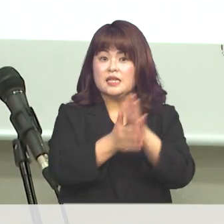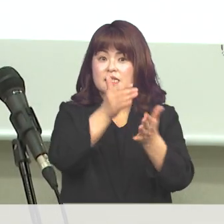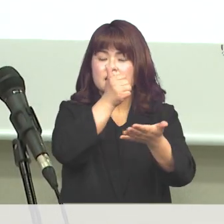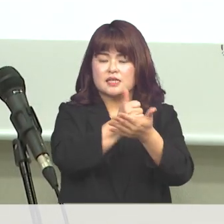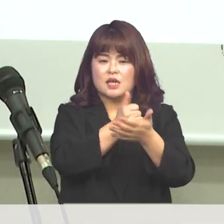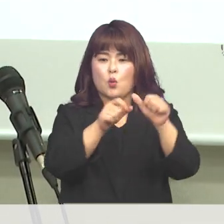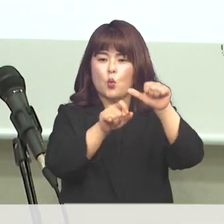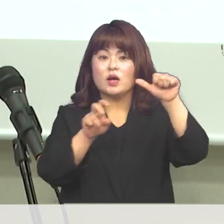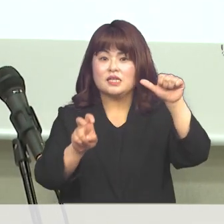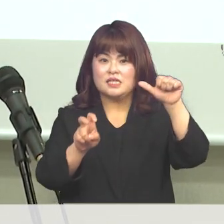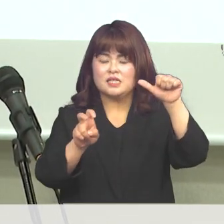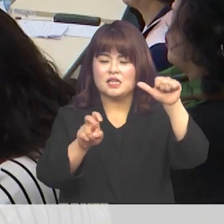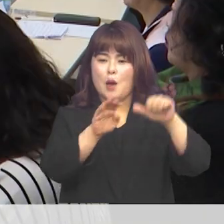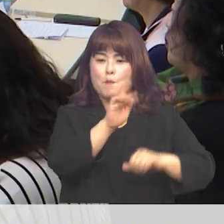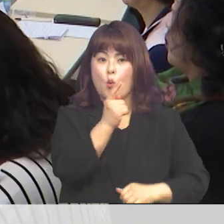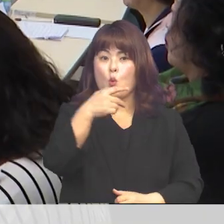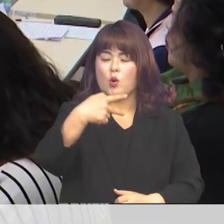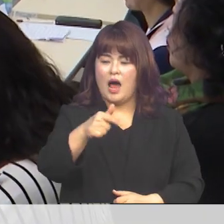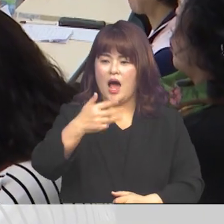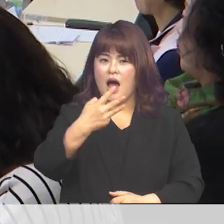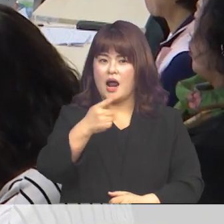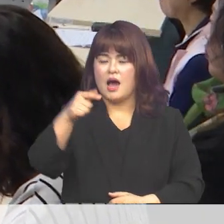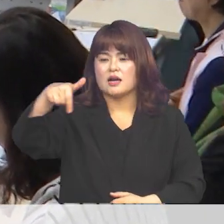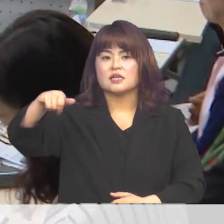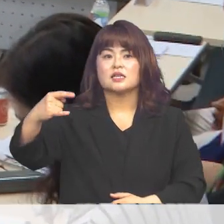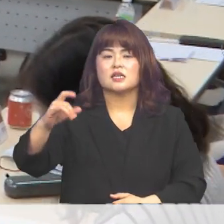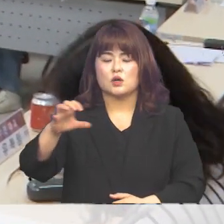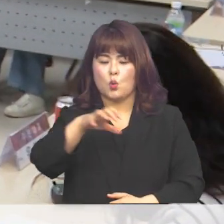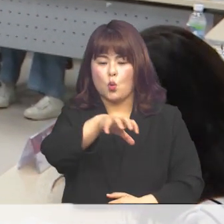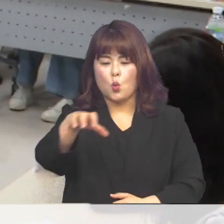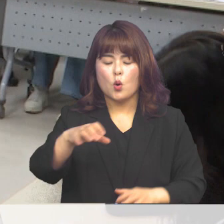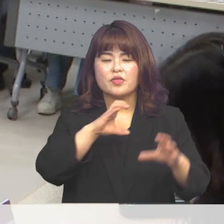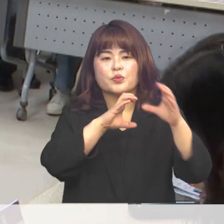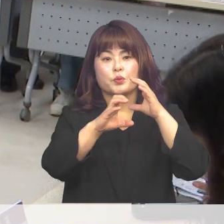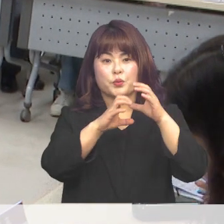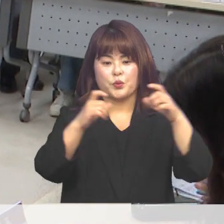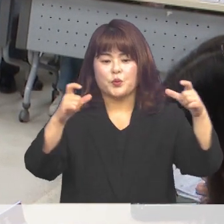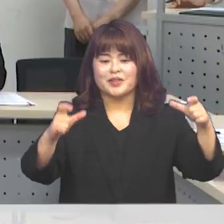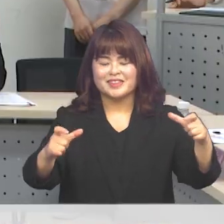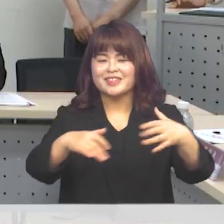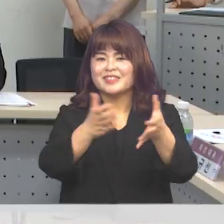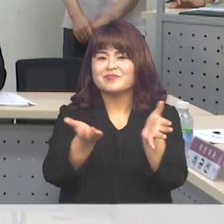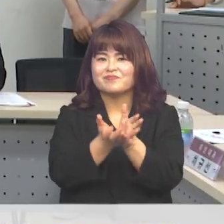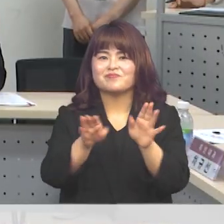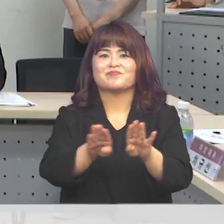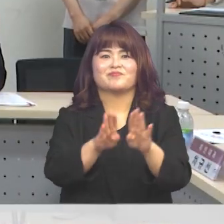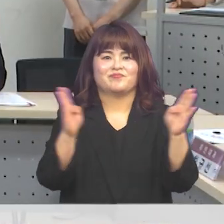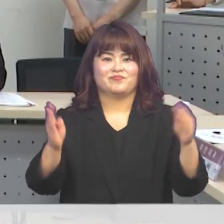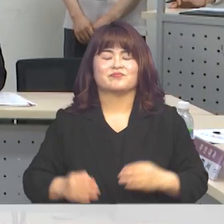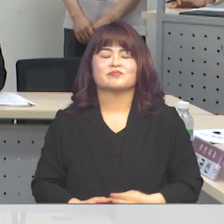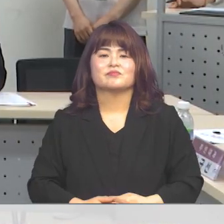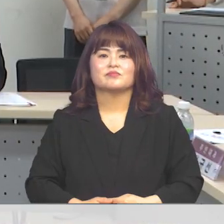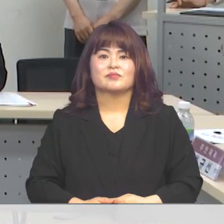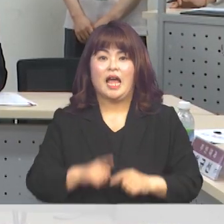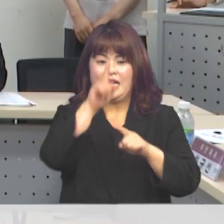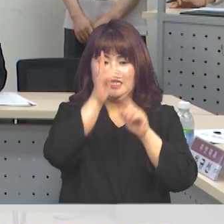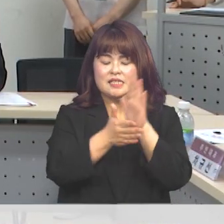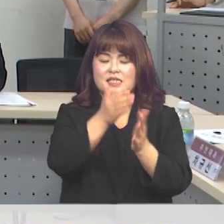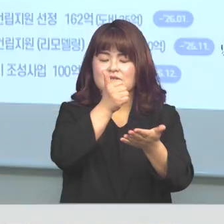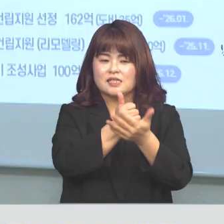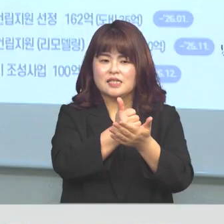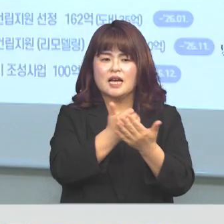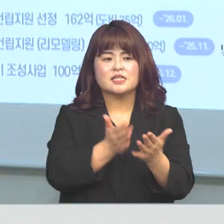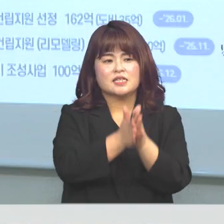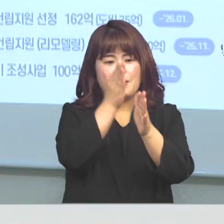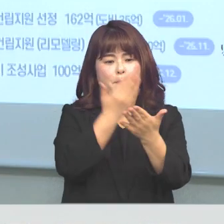이상일 용인특례시장은 20일 보라동과 기흥동에서 주민과의 소통 간담회를 열었습니다. 이 시장은 간담회에서